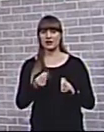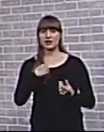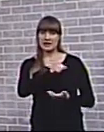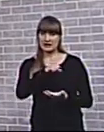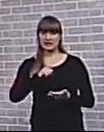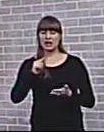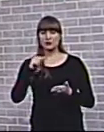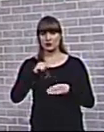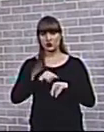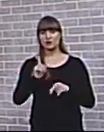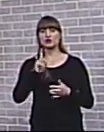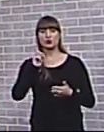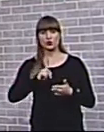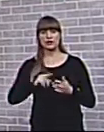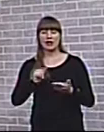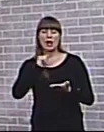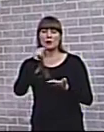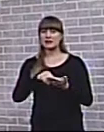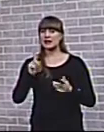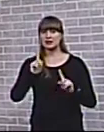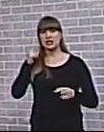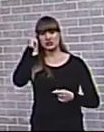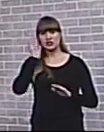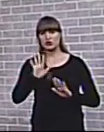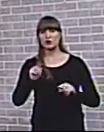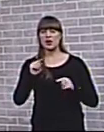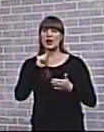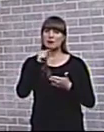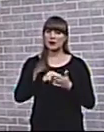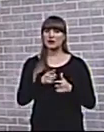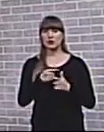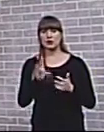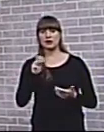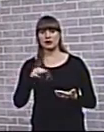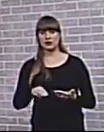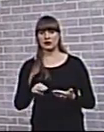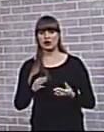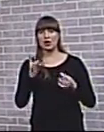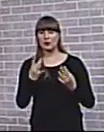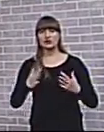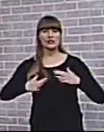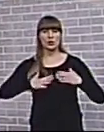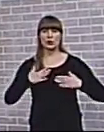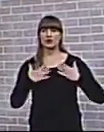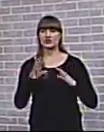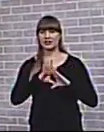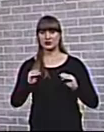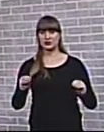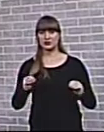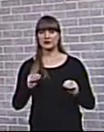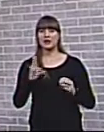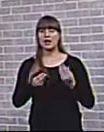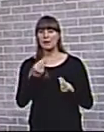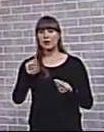и поэтому это бросало даже и не думая о том, что забью, не забью. Просто кураж, кураж, кураж, и все. Матч